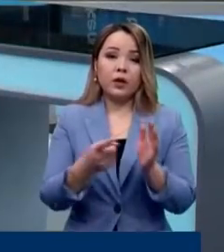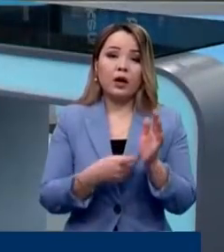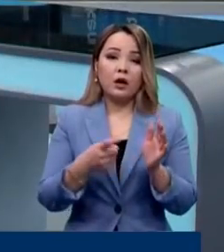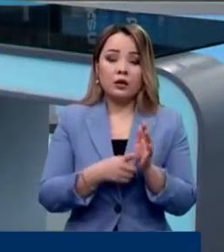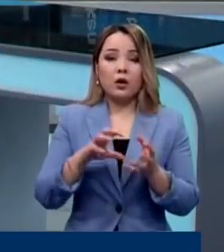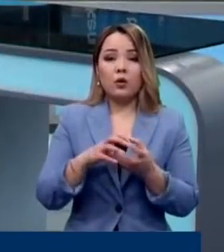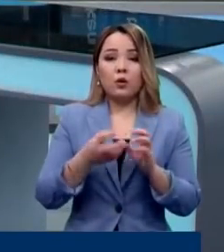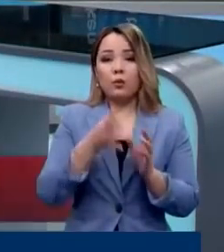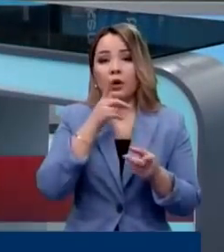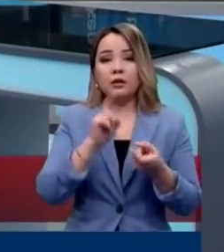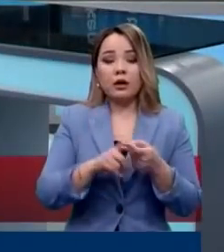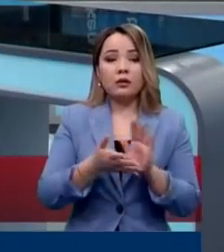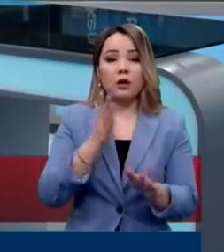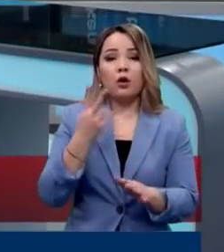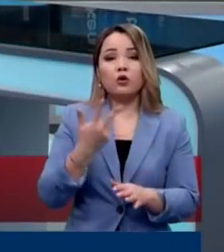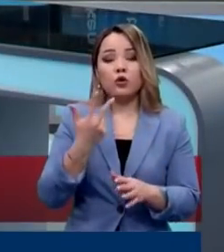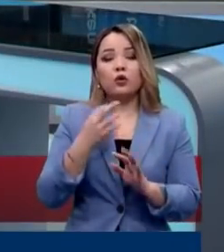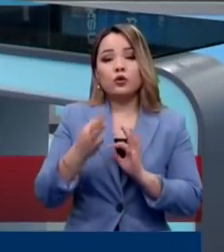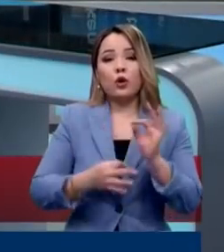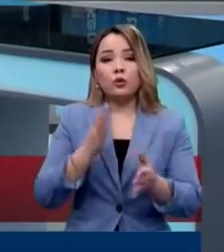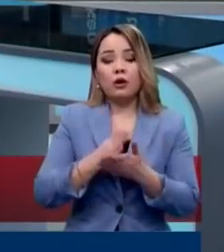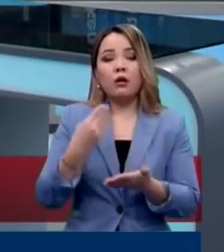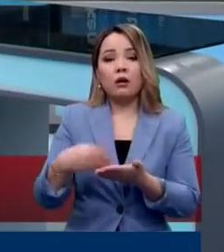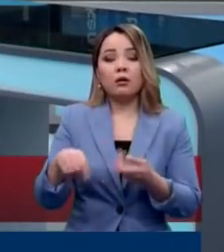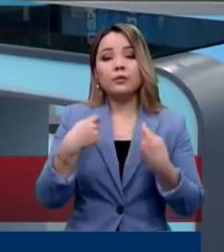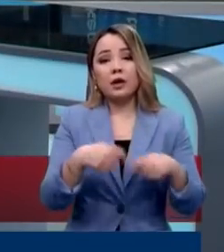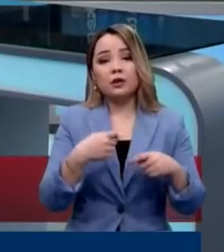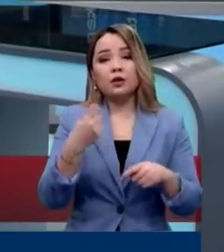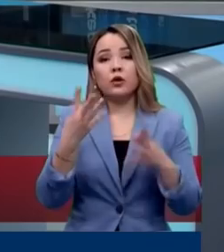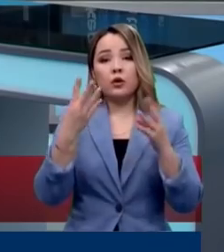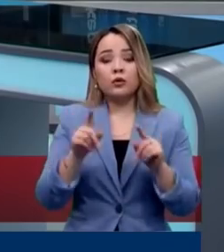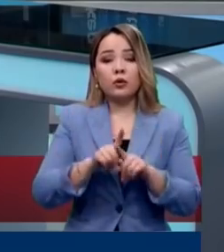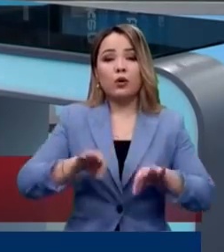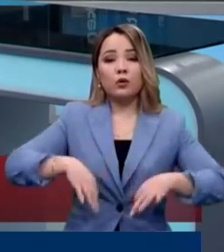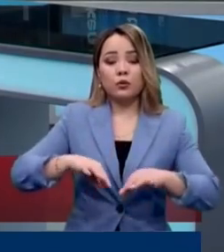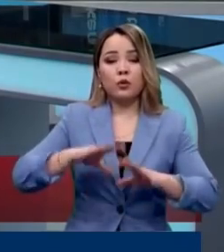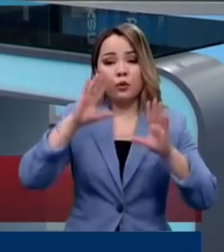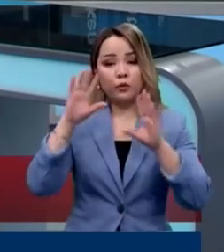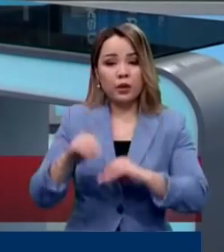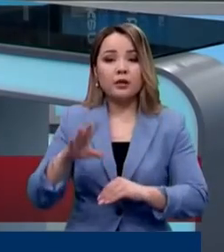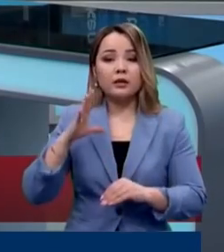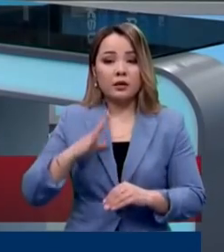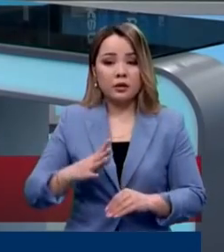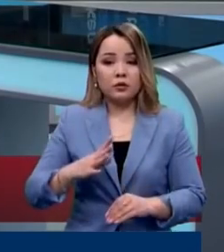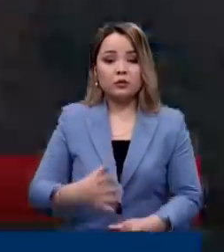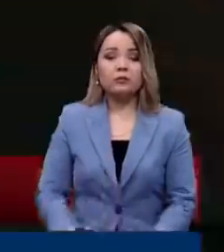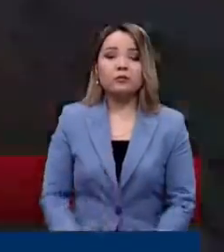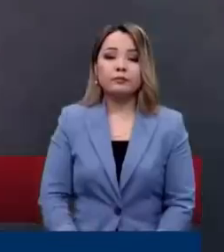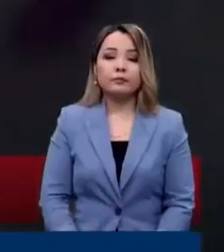Қарағандыдағы көмір кезегі бүгін 3-ші тәулікке созылды. Алыпсатарлар бірнеше күннен бері көліктерінде түнеуге мәжбүр.